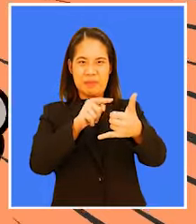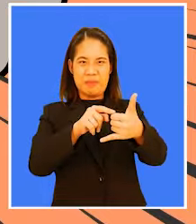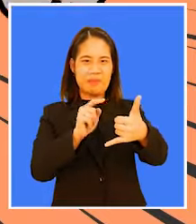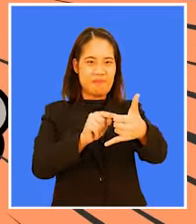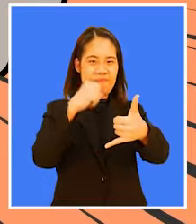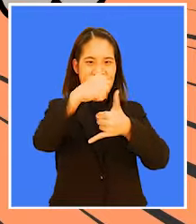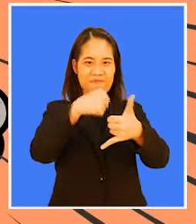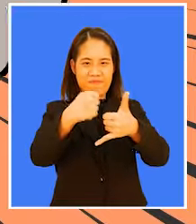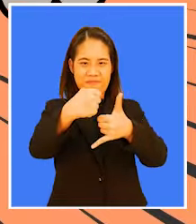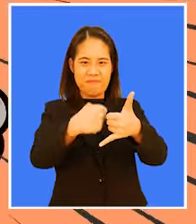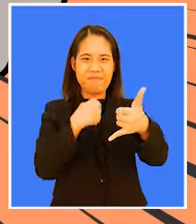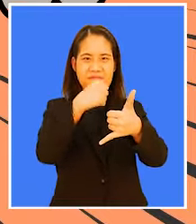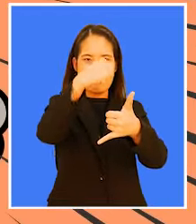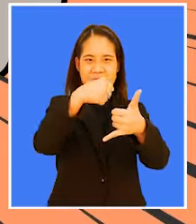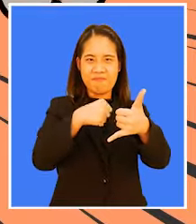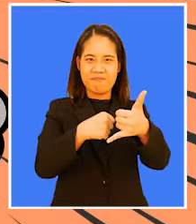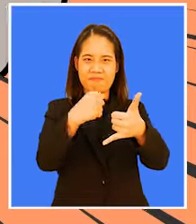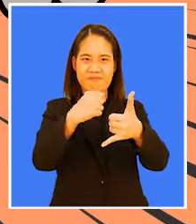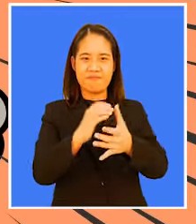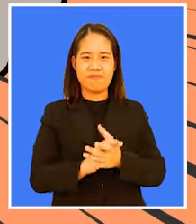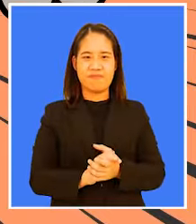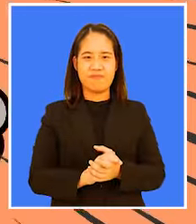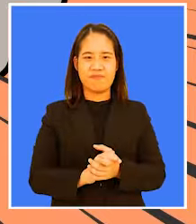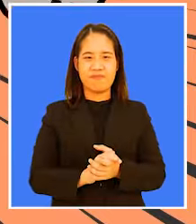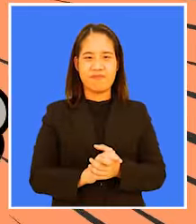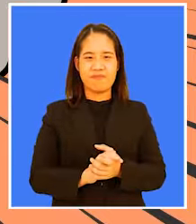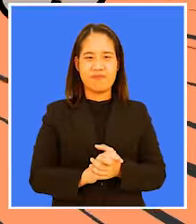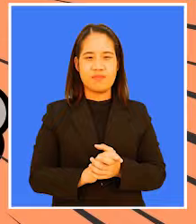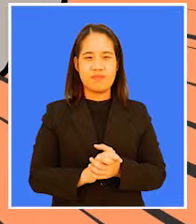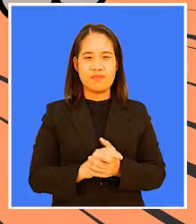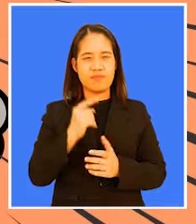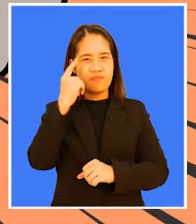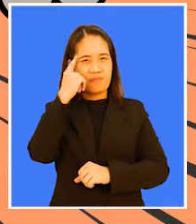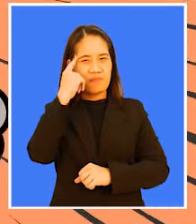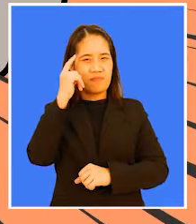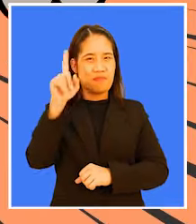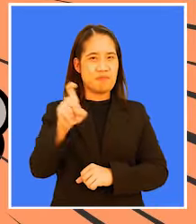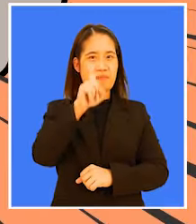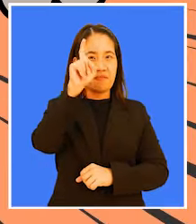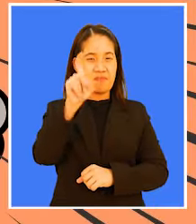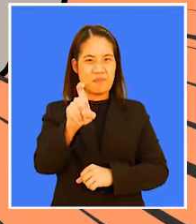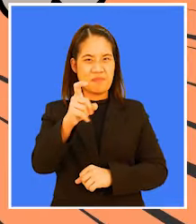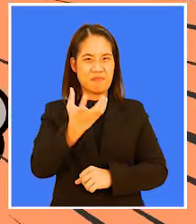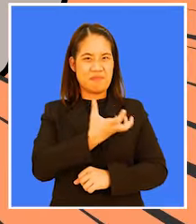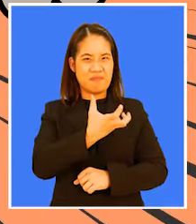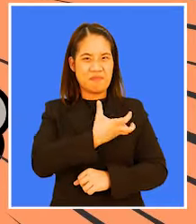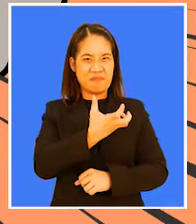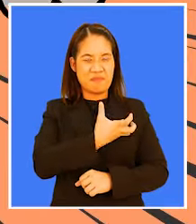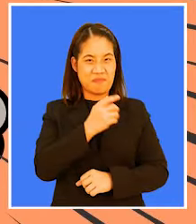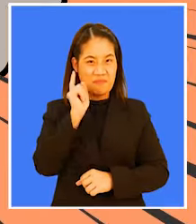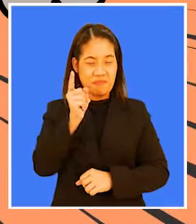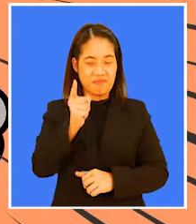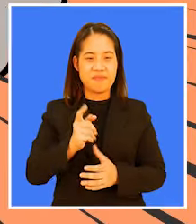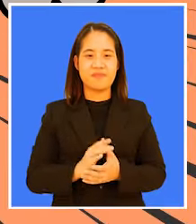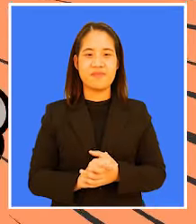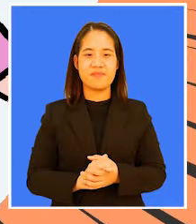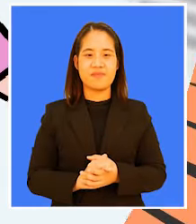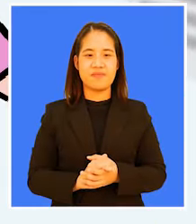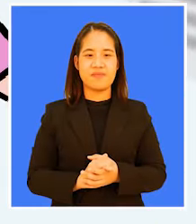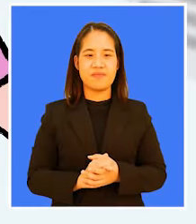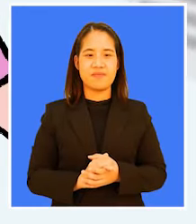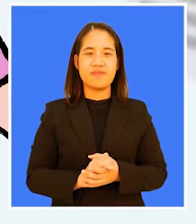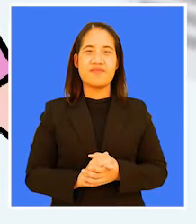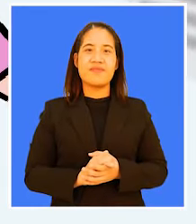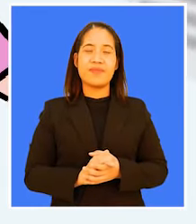นี่ยไม่หมดเพชรไปเลย นี่นะ สงสัยจะแค้นกว่าฉันอีกนะเนี่ย